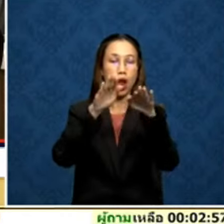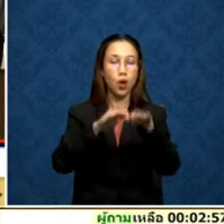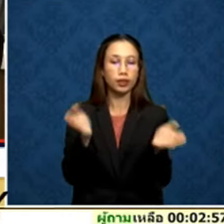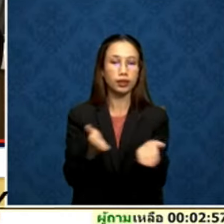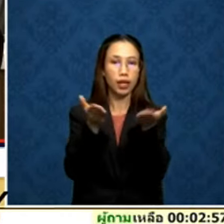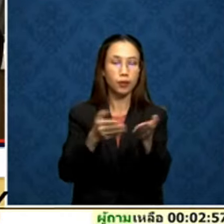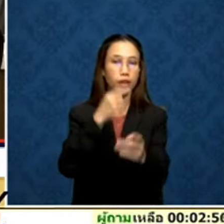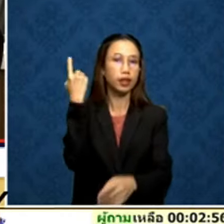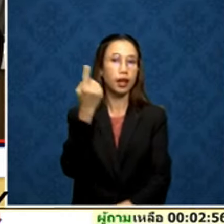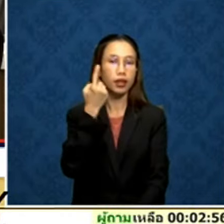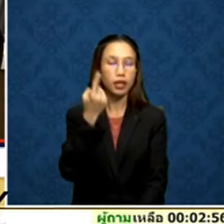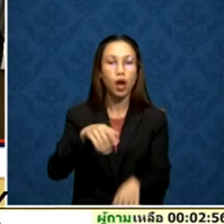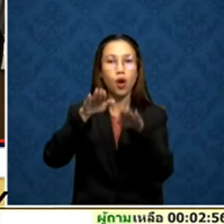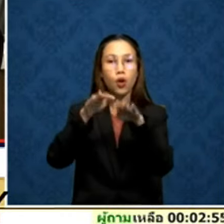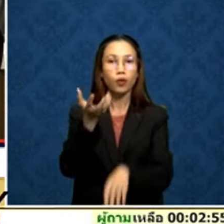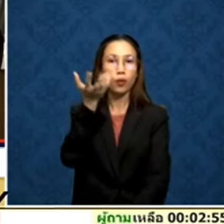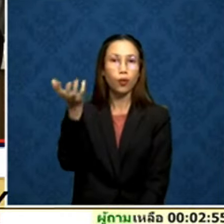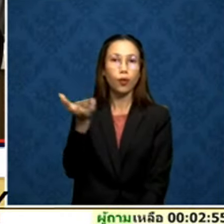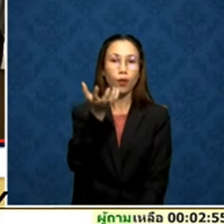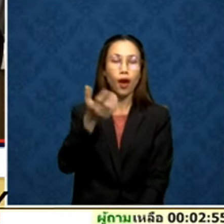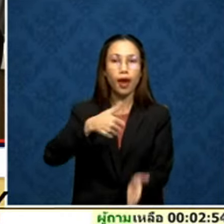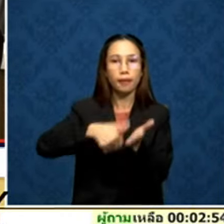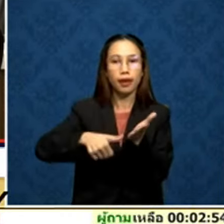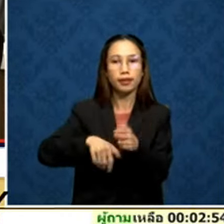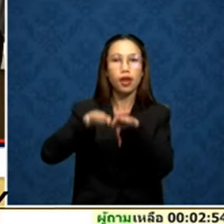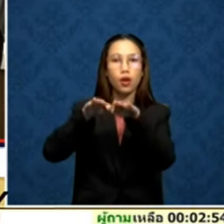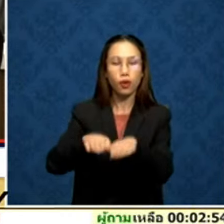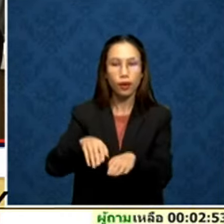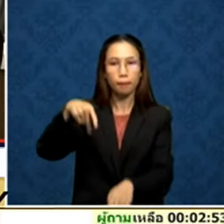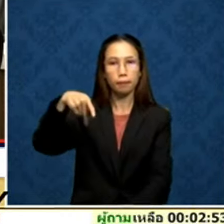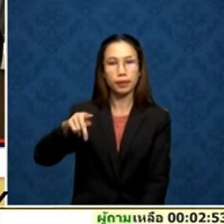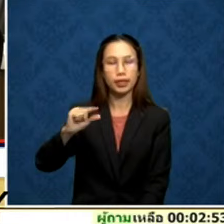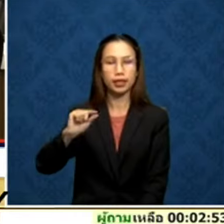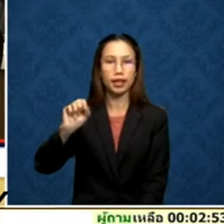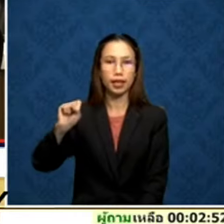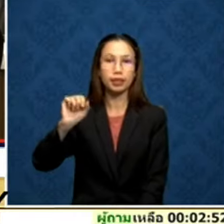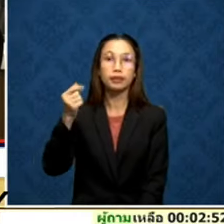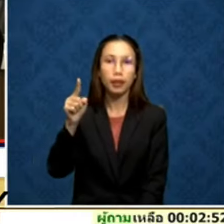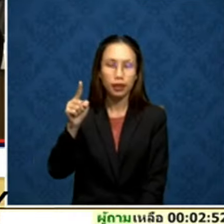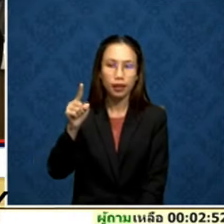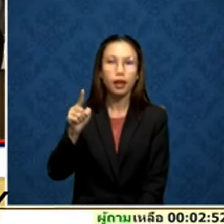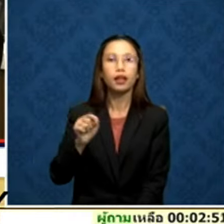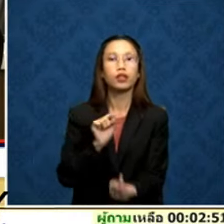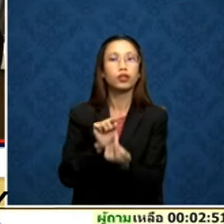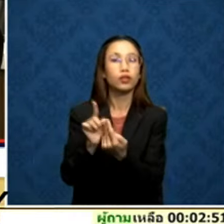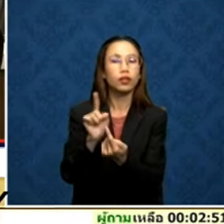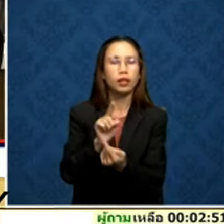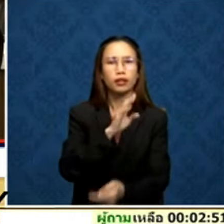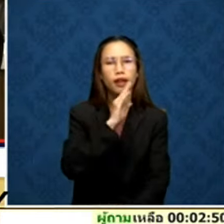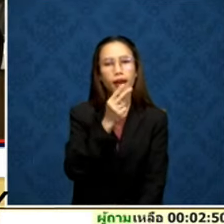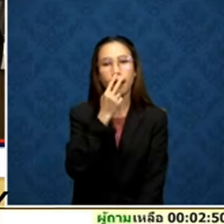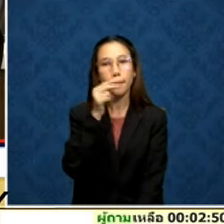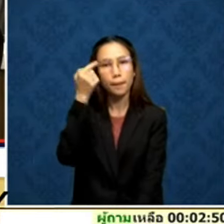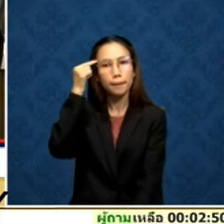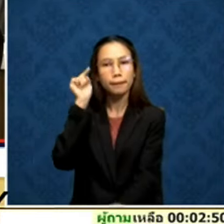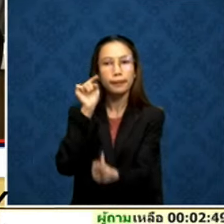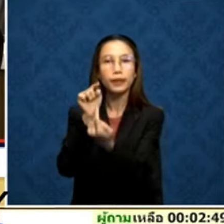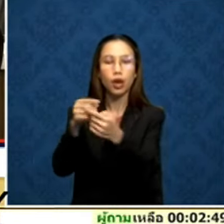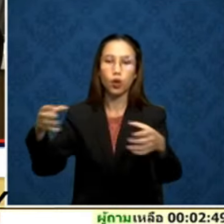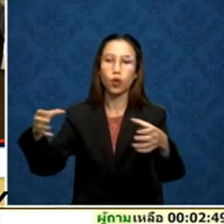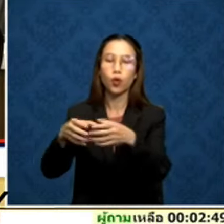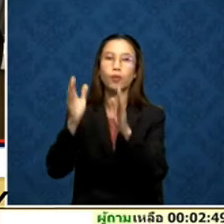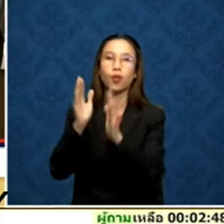ภาษีวายนะคะมีออกมาตรการประกันสินเชื่อ PGS 11นะคะซึ่งดูแล้วเนี่ยจะเป็นการพุ่งเป้าไปที่กลุ่มที่เป็นคน